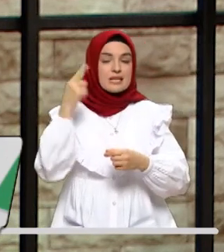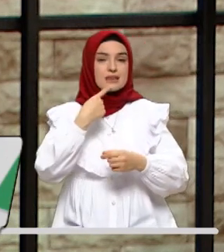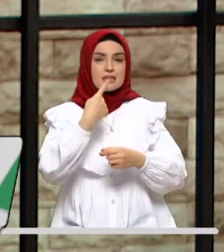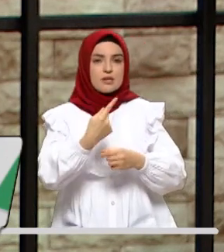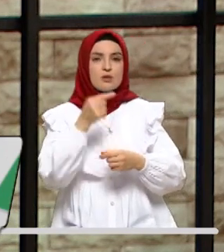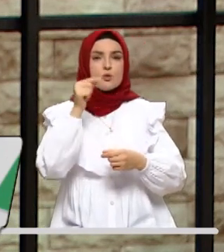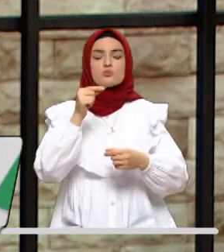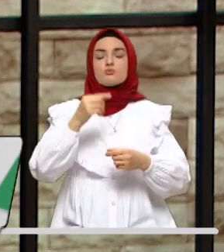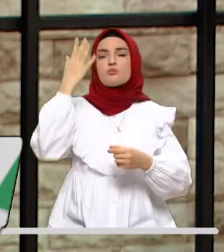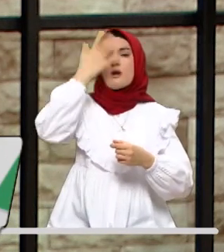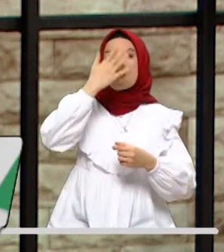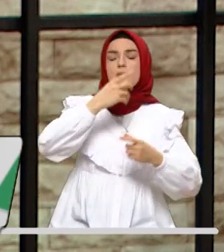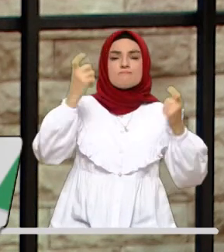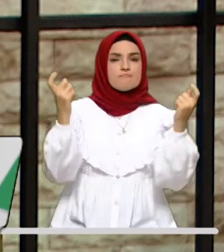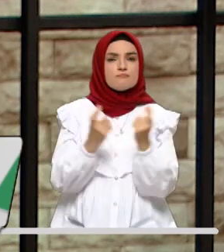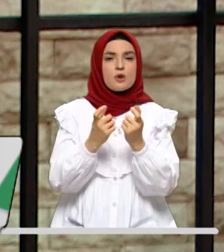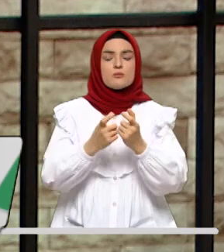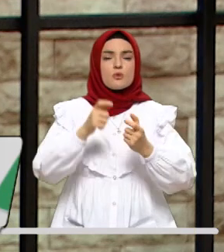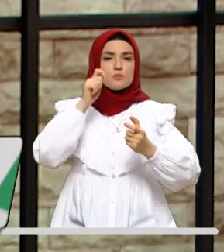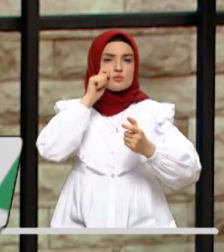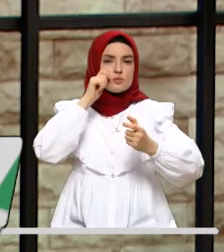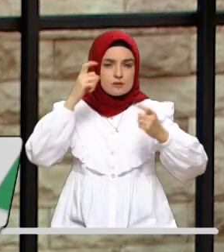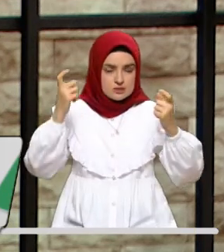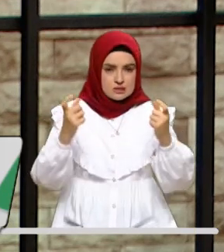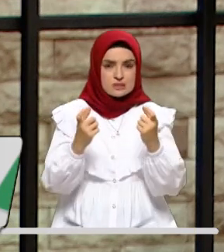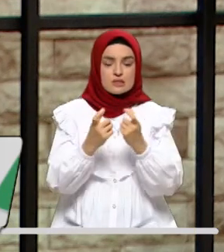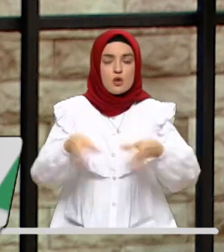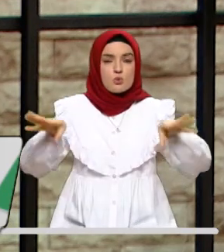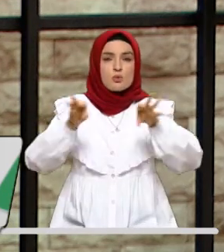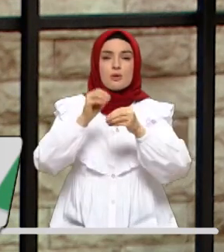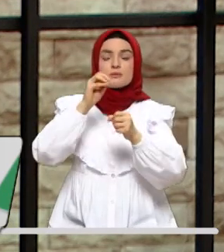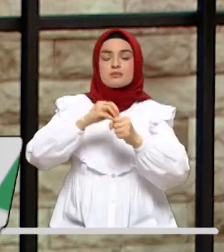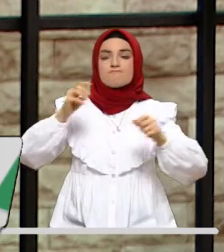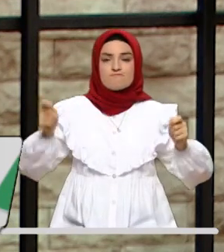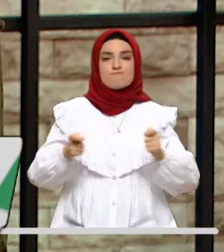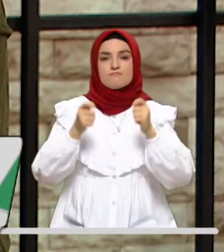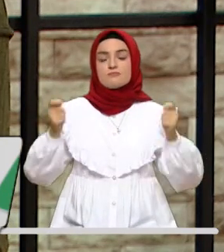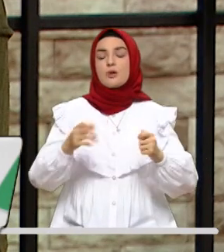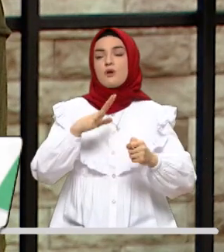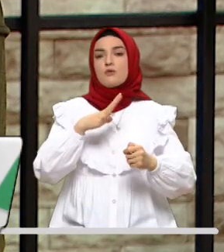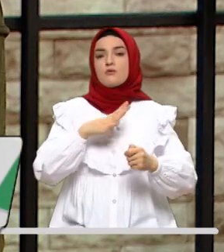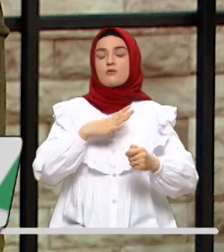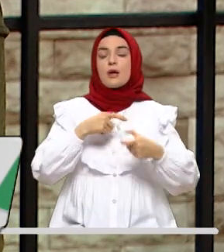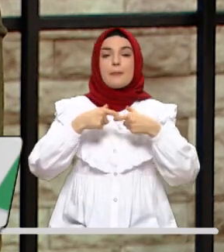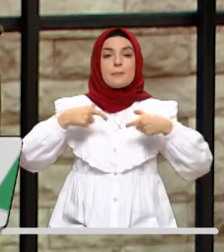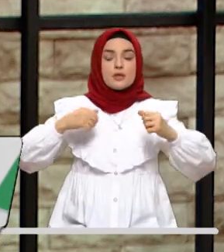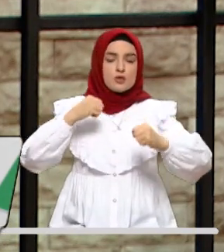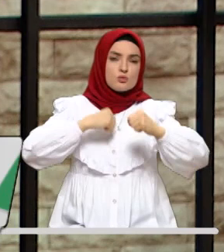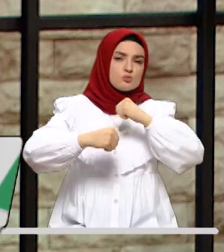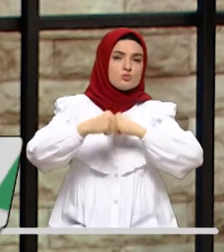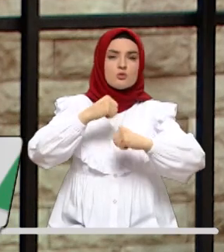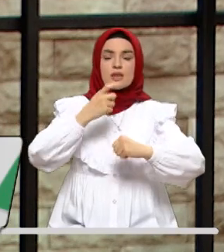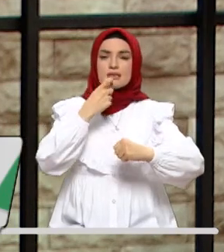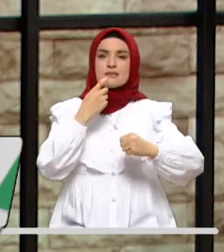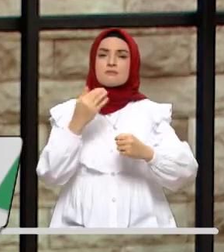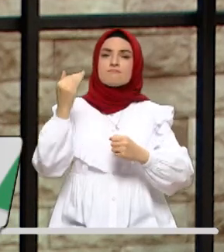kabilelerini ümmet birliği çatısı altında toparlamak için gayret etmektedir. Milli mücadele yıllarına geldiğimiz zaman